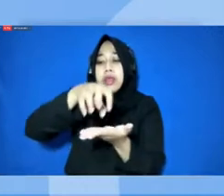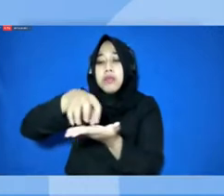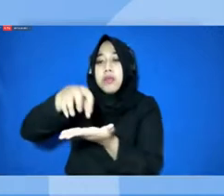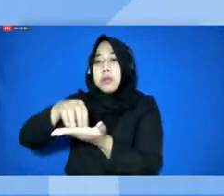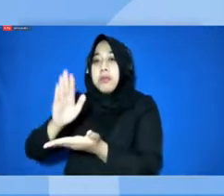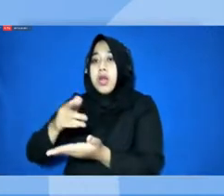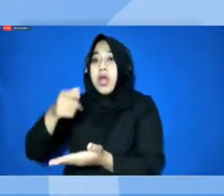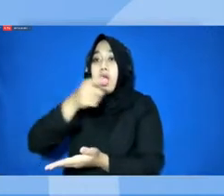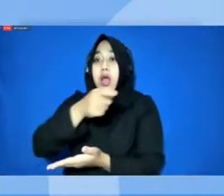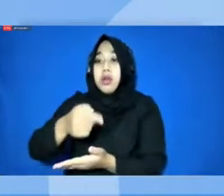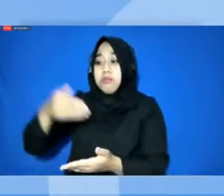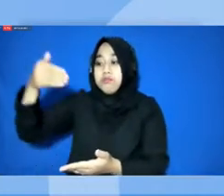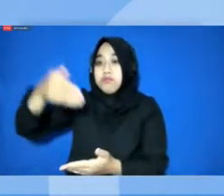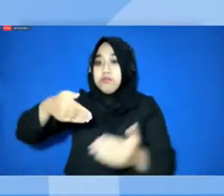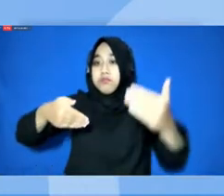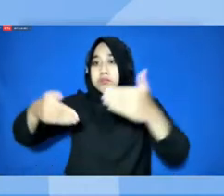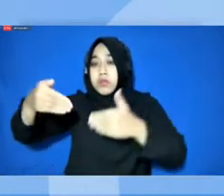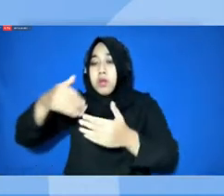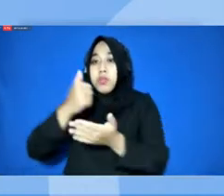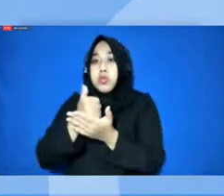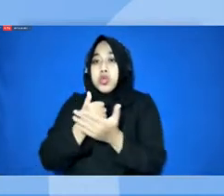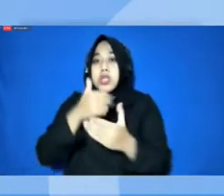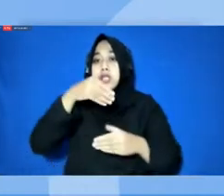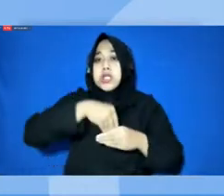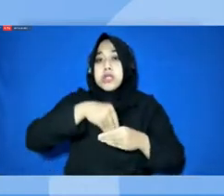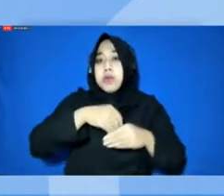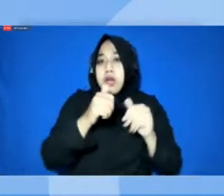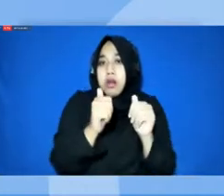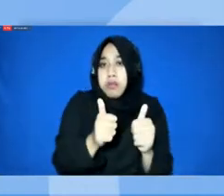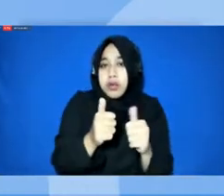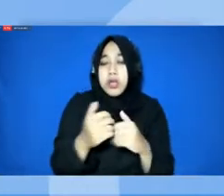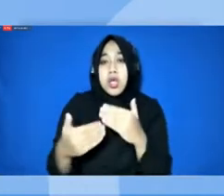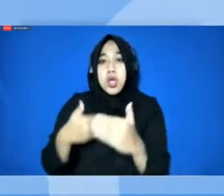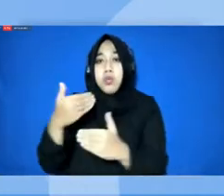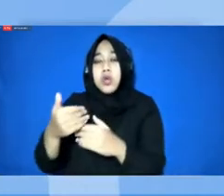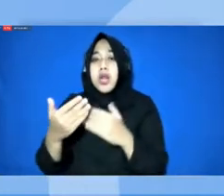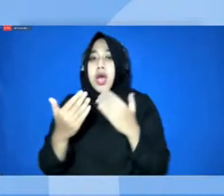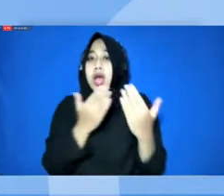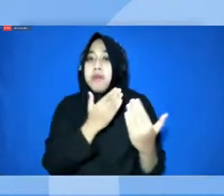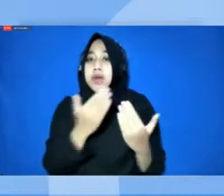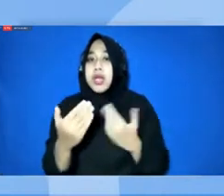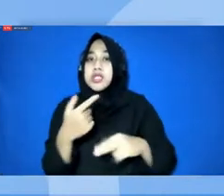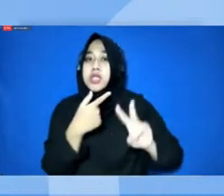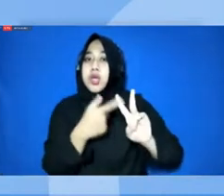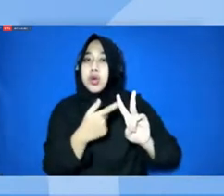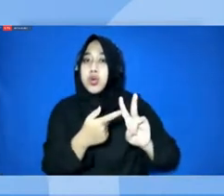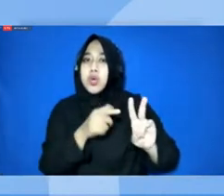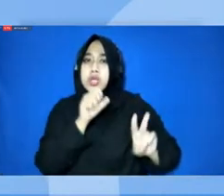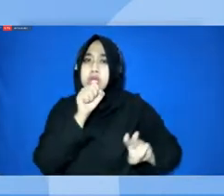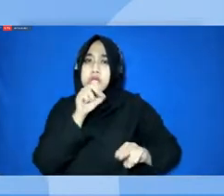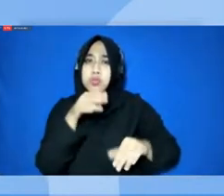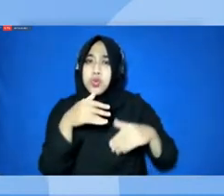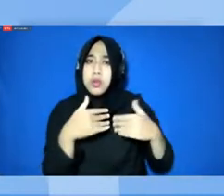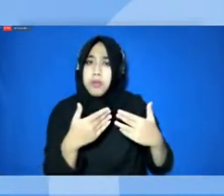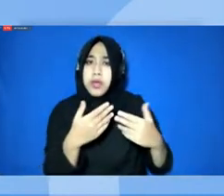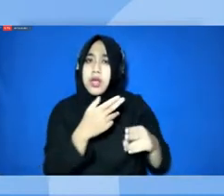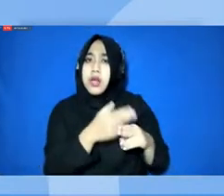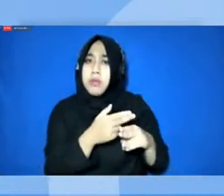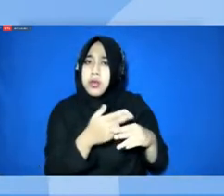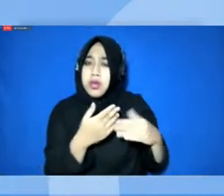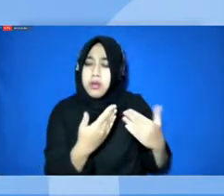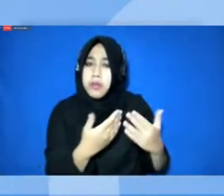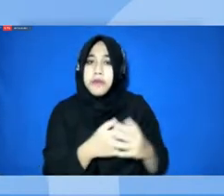kita datangi itu tersimpan dengan baik. Lalu kemudian aplikasi yang kedua itu disebut